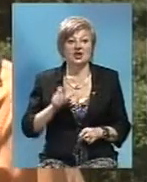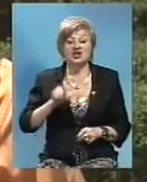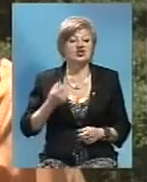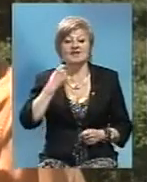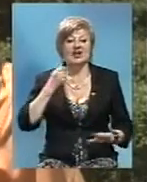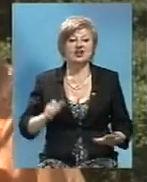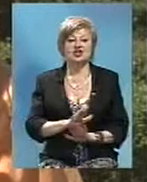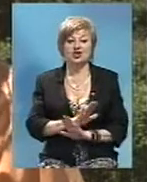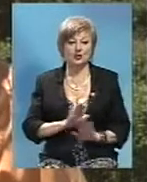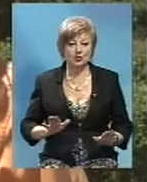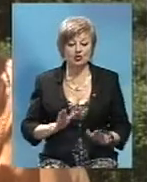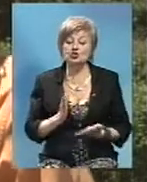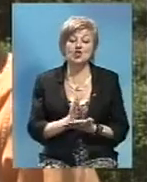пьющий,